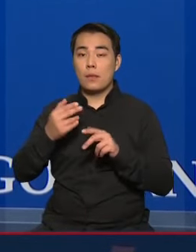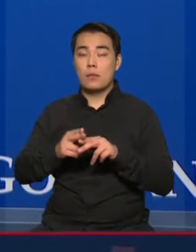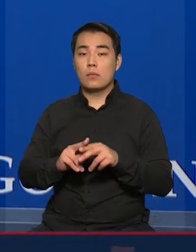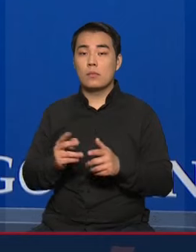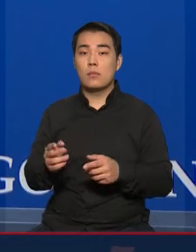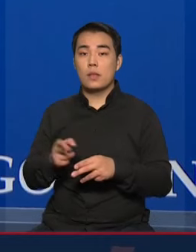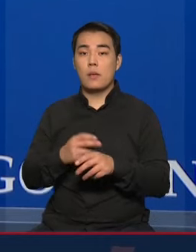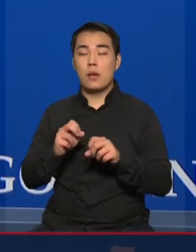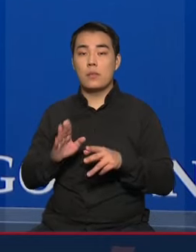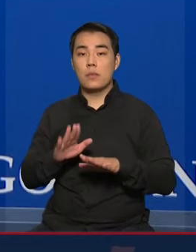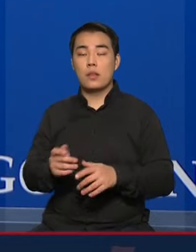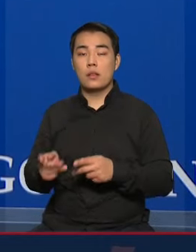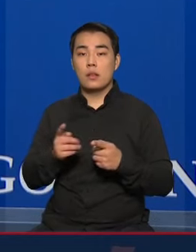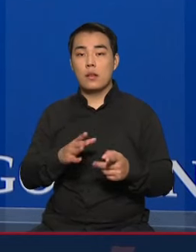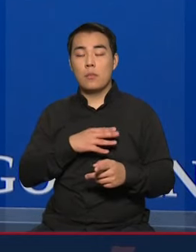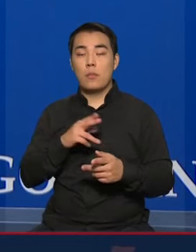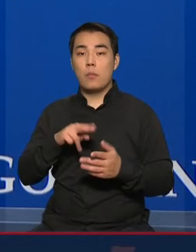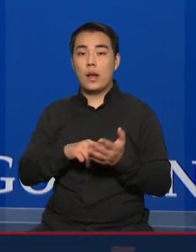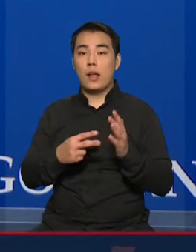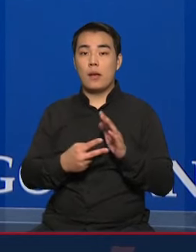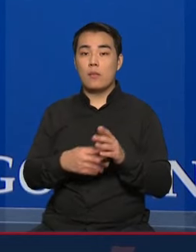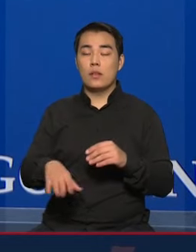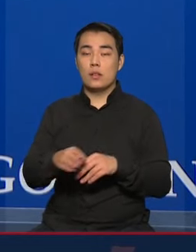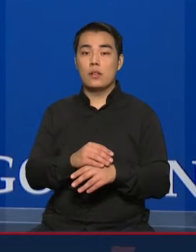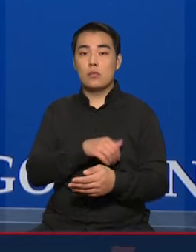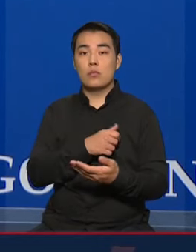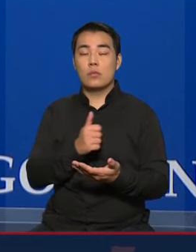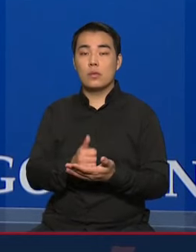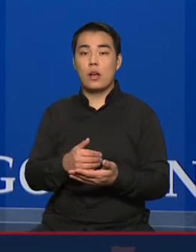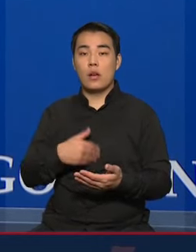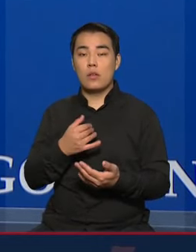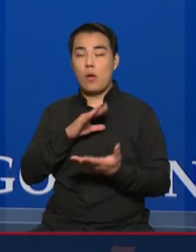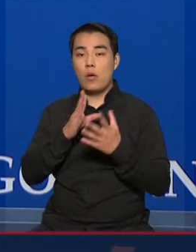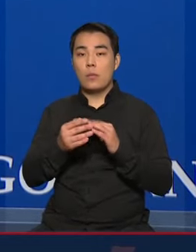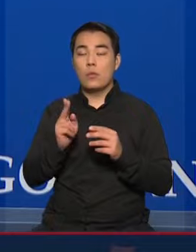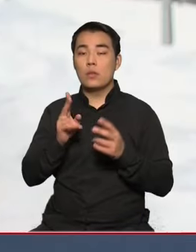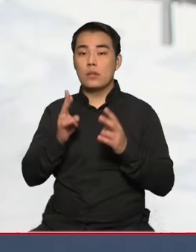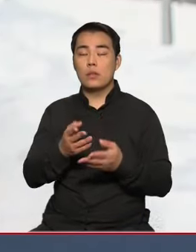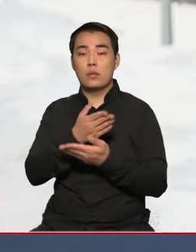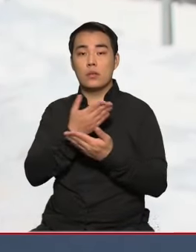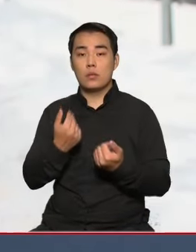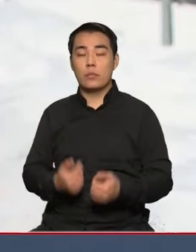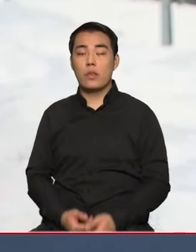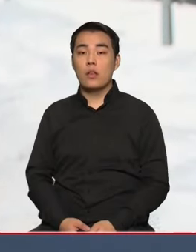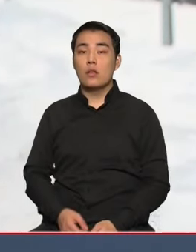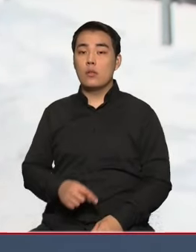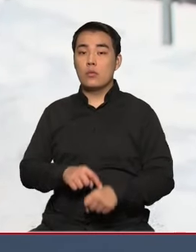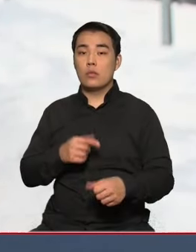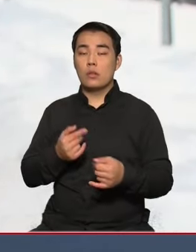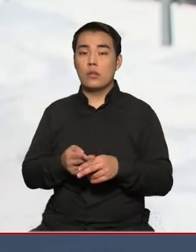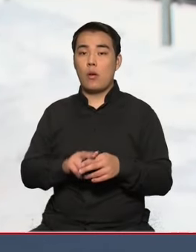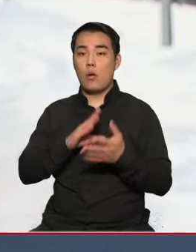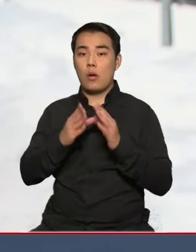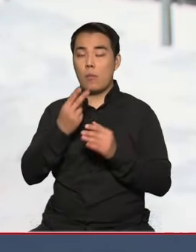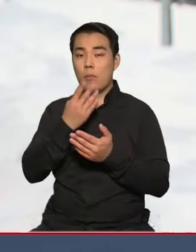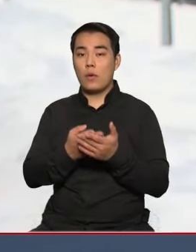көшірілді. Ректорларға, проректорларға, студенттік ұйымдардың басшыларына алғыс айтқым келеді. Зардап шеккендер жоқ. Үкімет сейсмология ғылымын